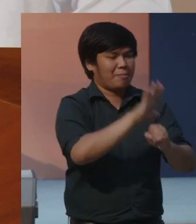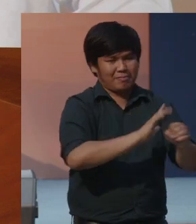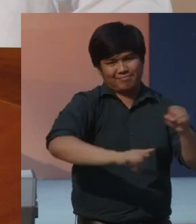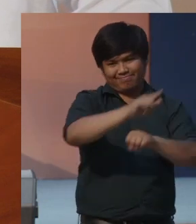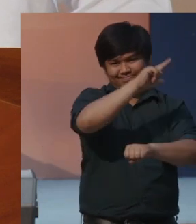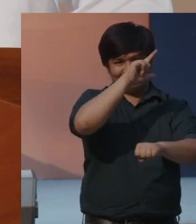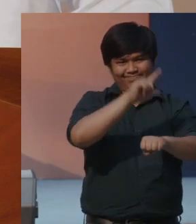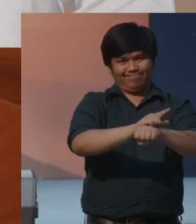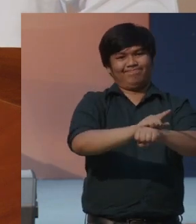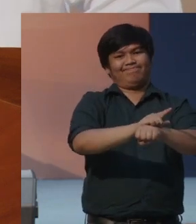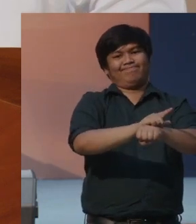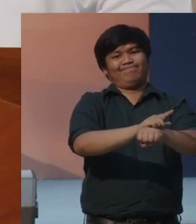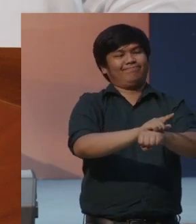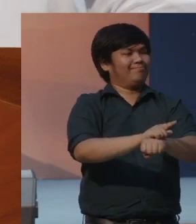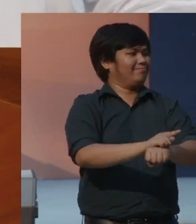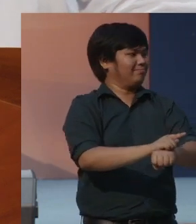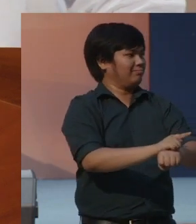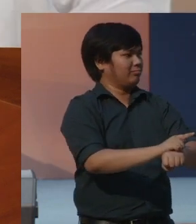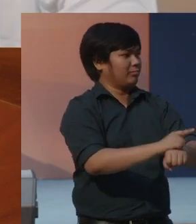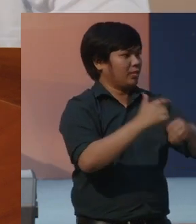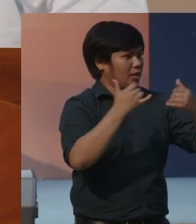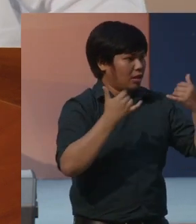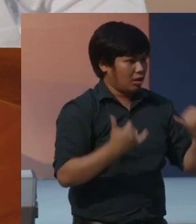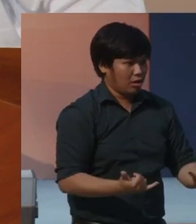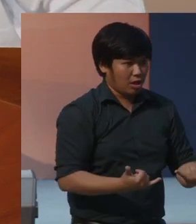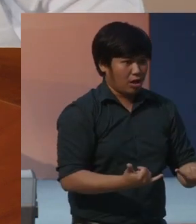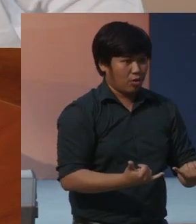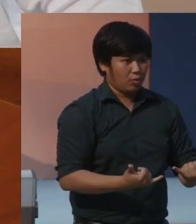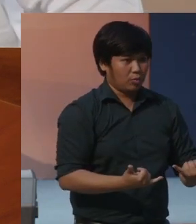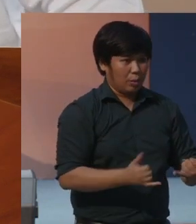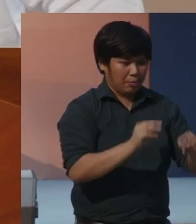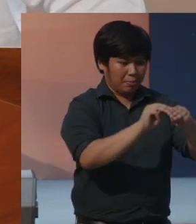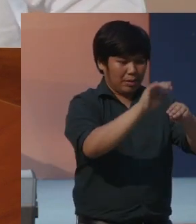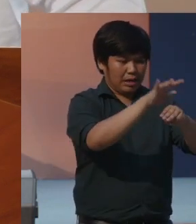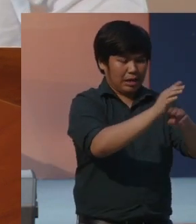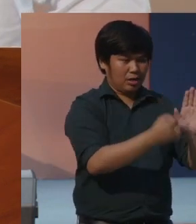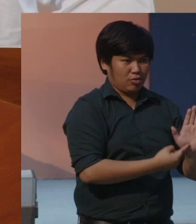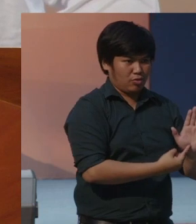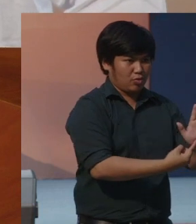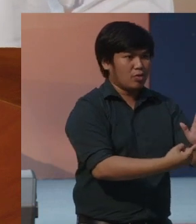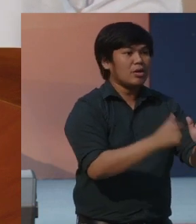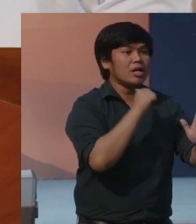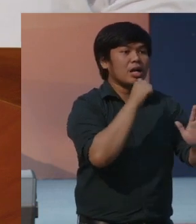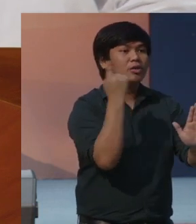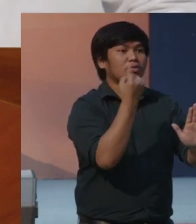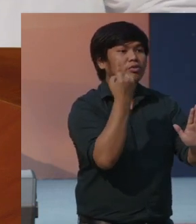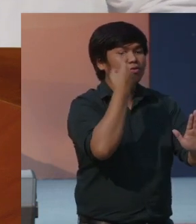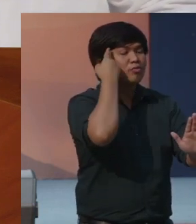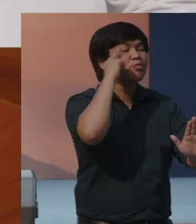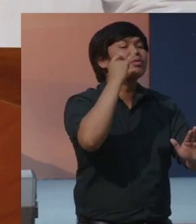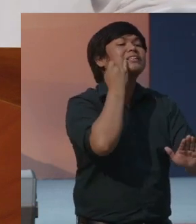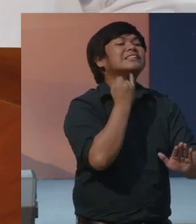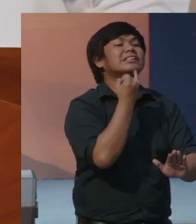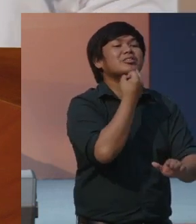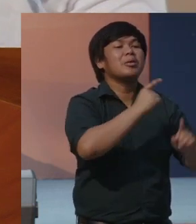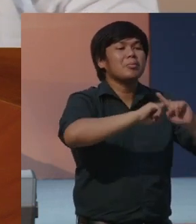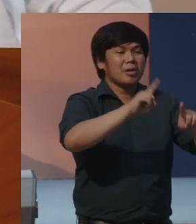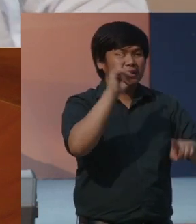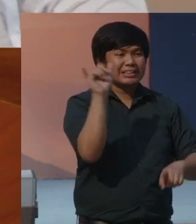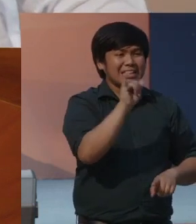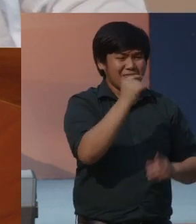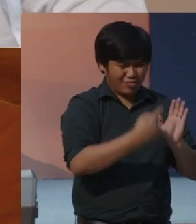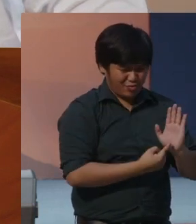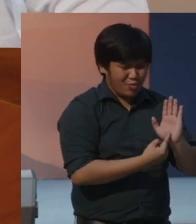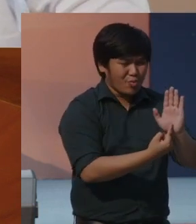ang pagpapakita ng Diyos ay hindi lang para sa Israel, kundi para kay Joshua din. Yun yung binasa natin sa verse